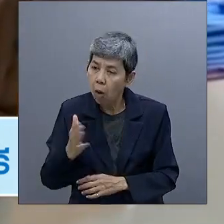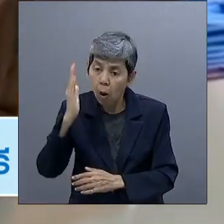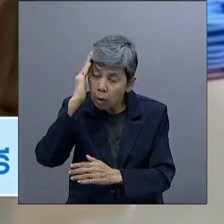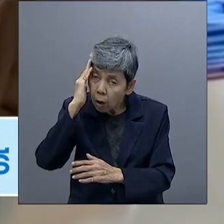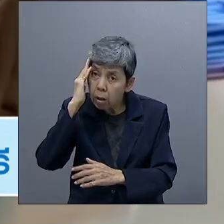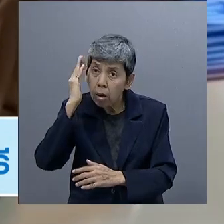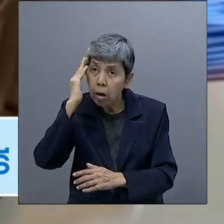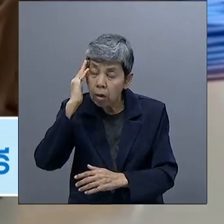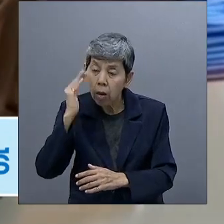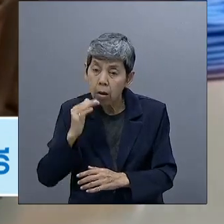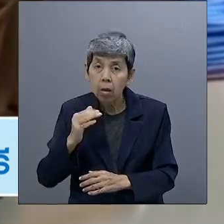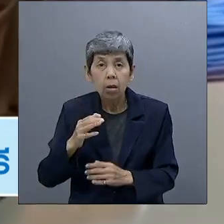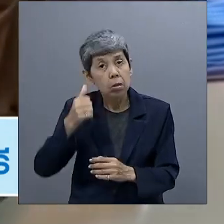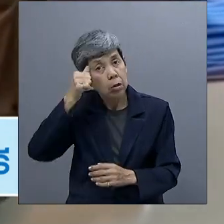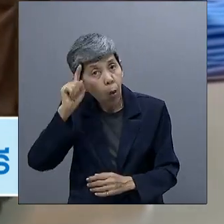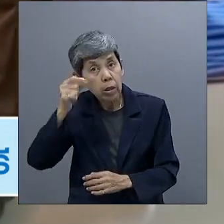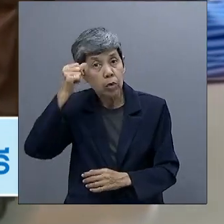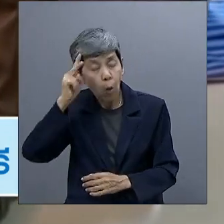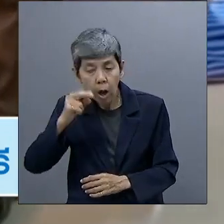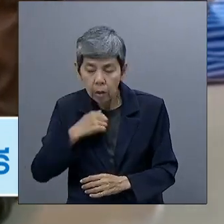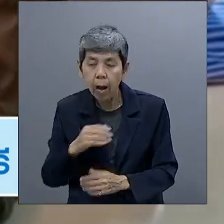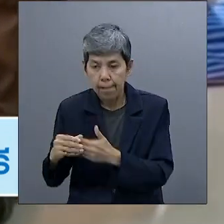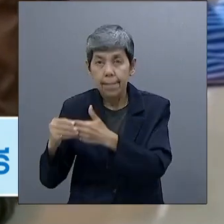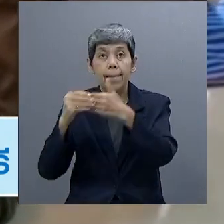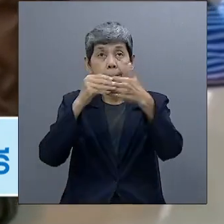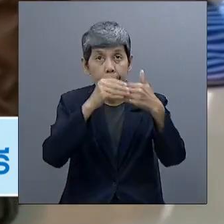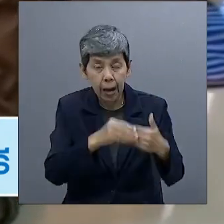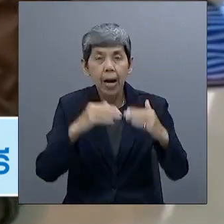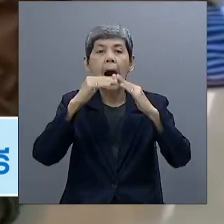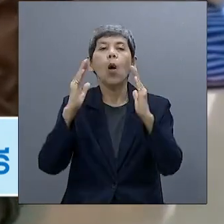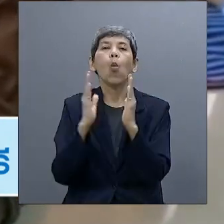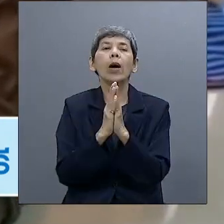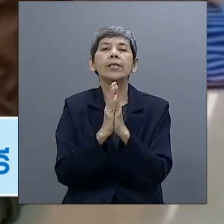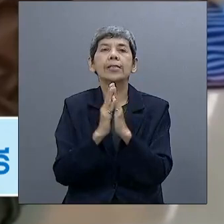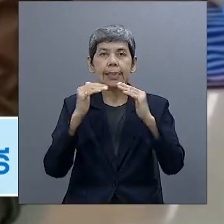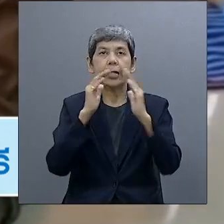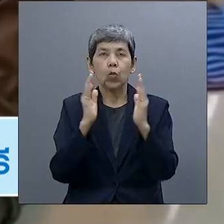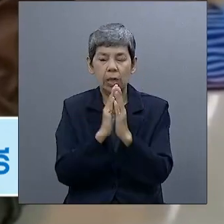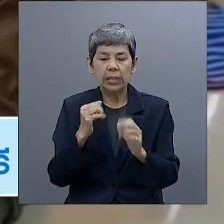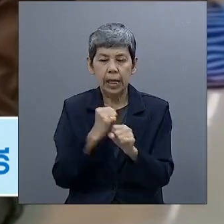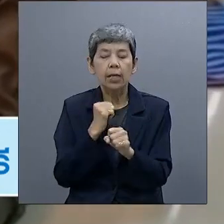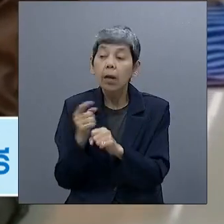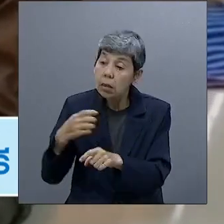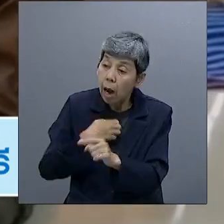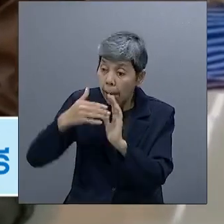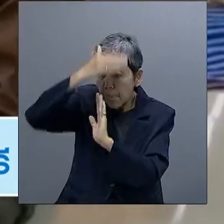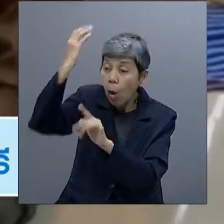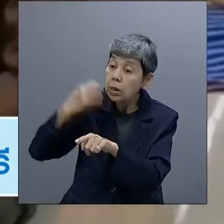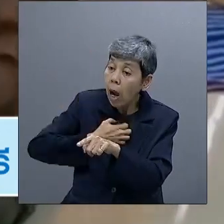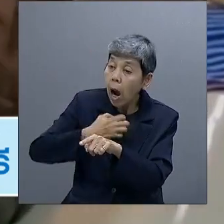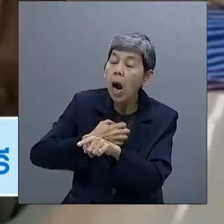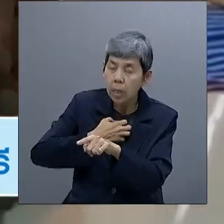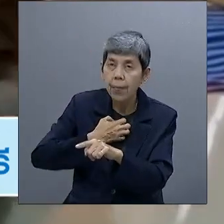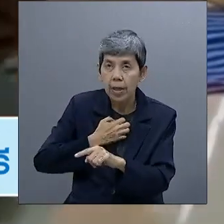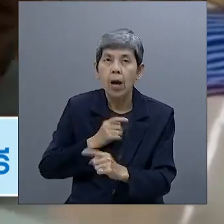ที่อู่เนี่ยนะได้2ถึง3วันก็เลยพาลุงโมดไปที่วัดเสาธงหินกะจะไปทำตามความตั้งใจของลุงโมดที่จะบ